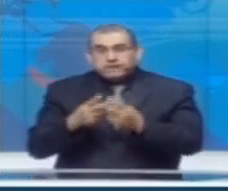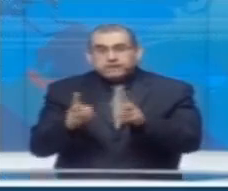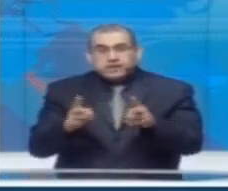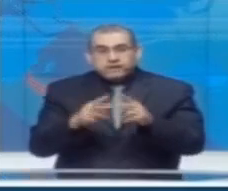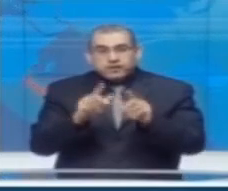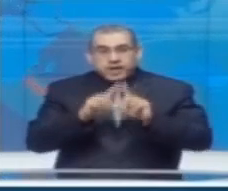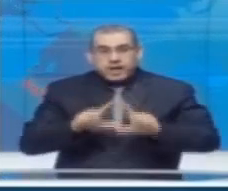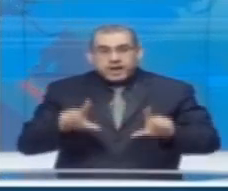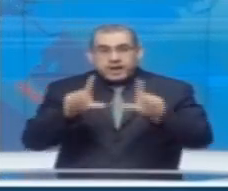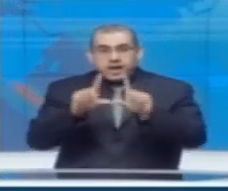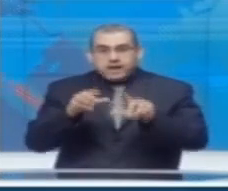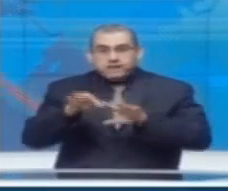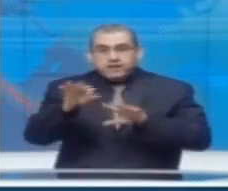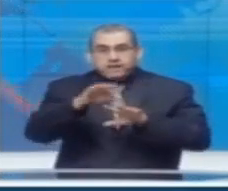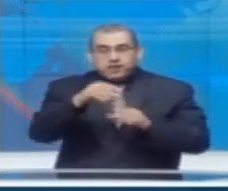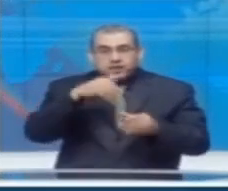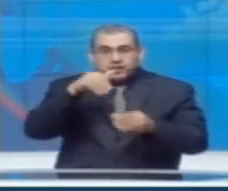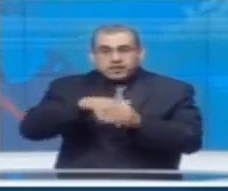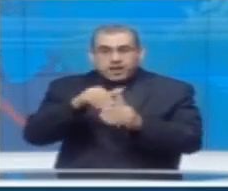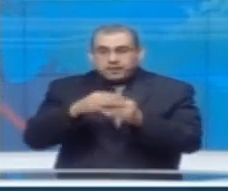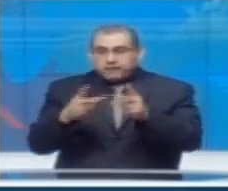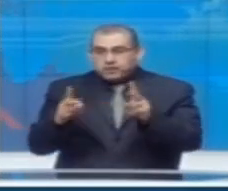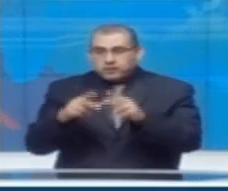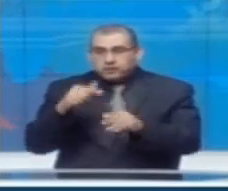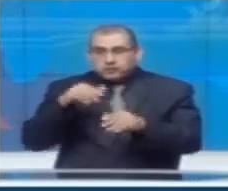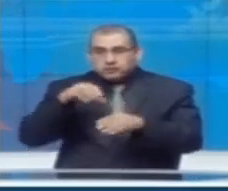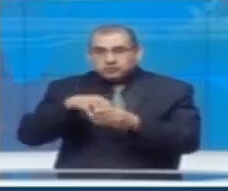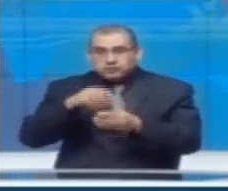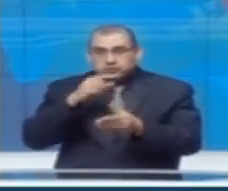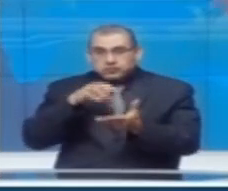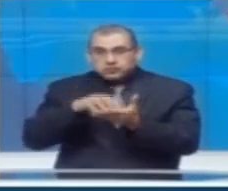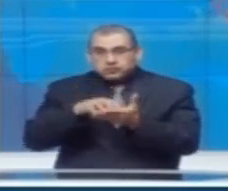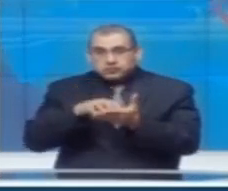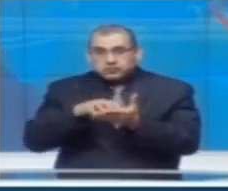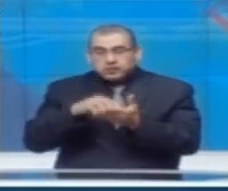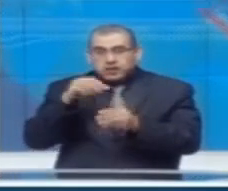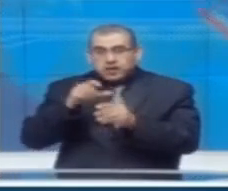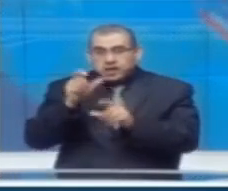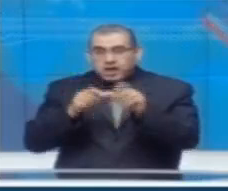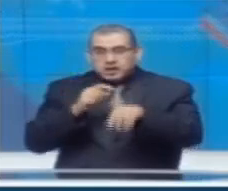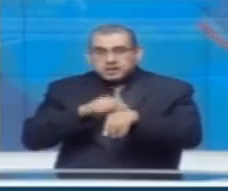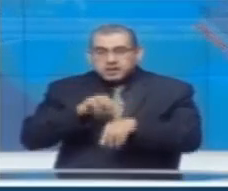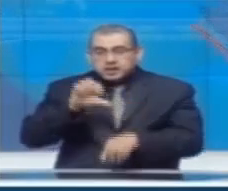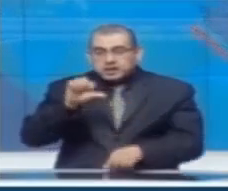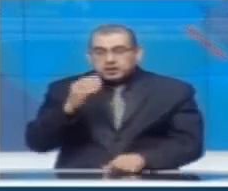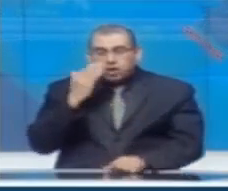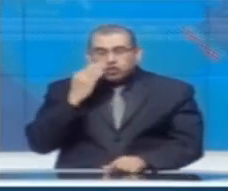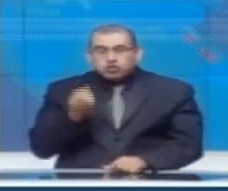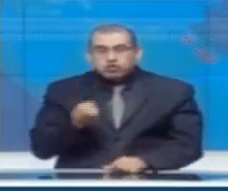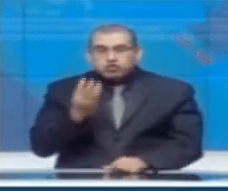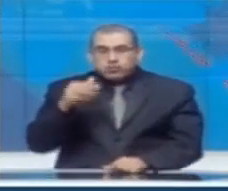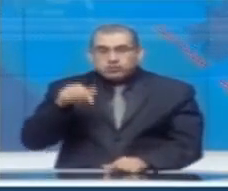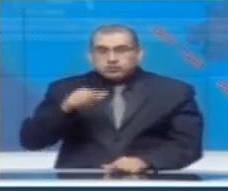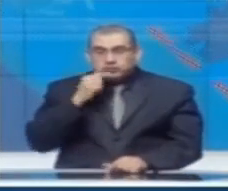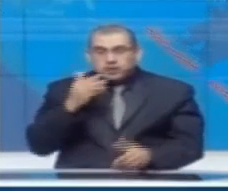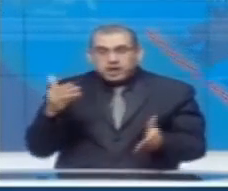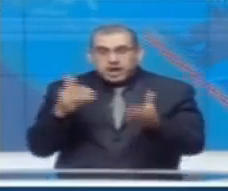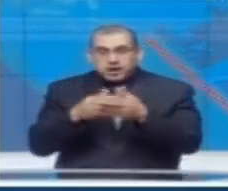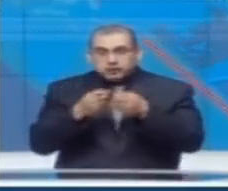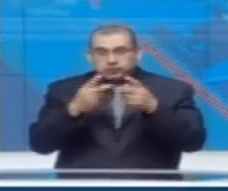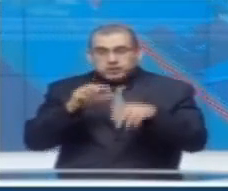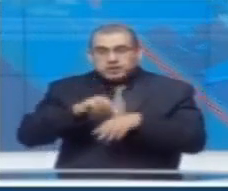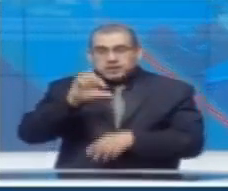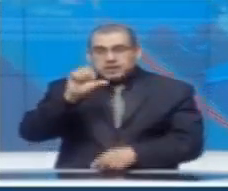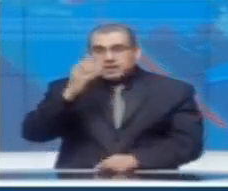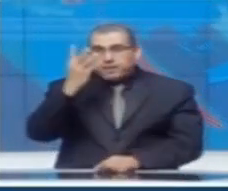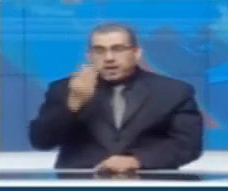اللجان الفرعية أبوابها للناخبين أمام الناخبين في الساعة 9 صباحا حتى الساعة 9